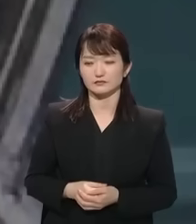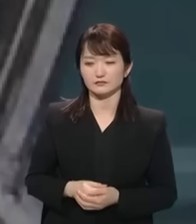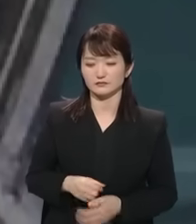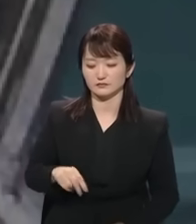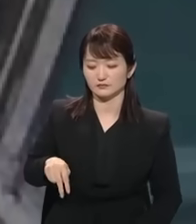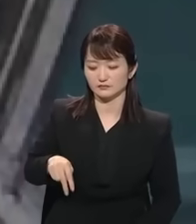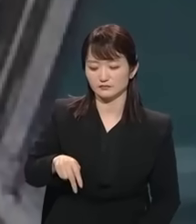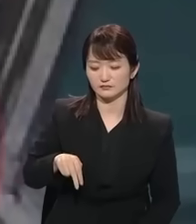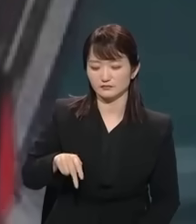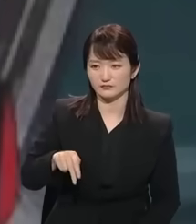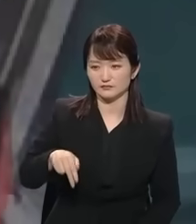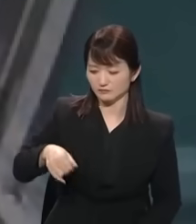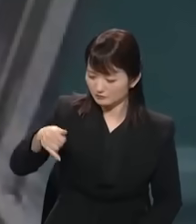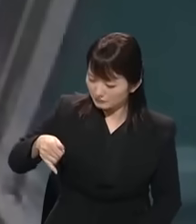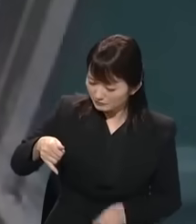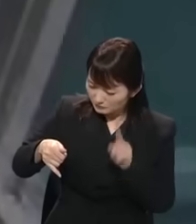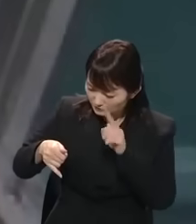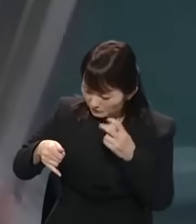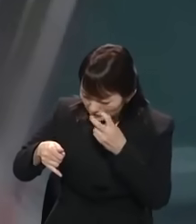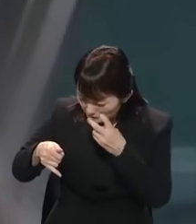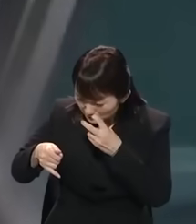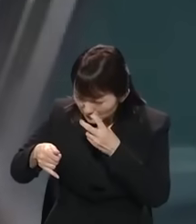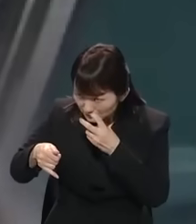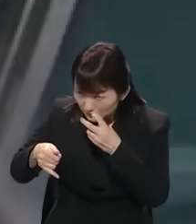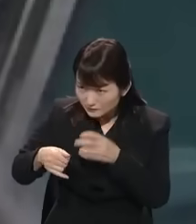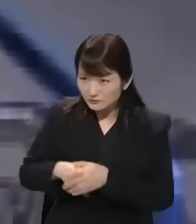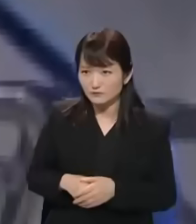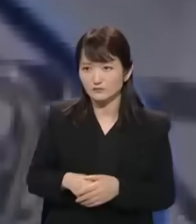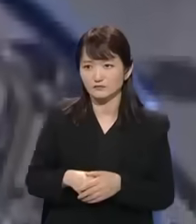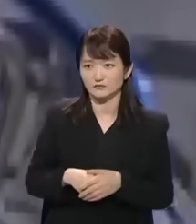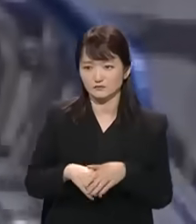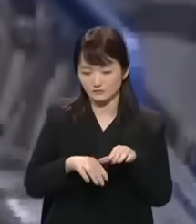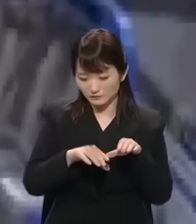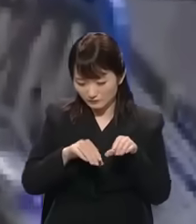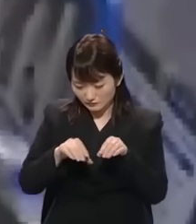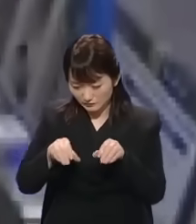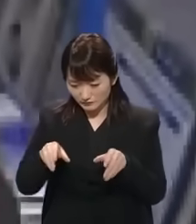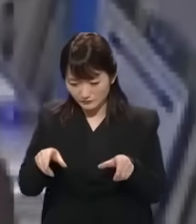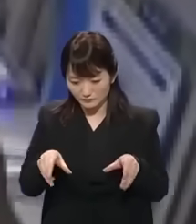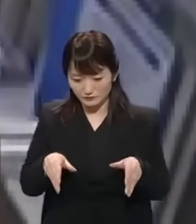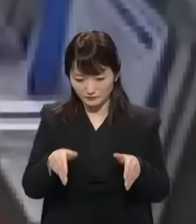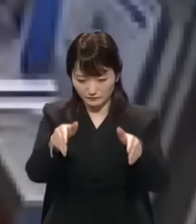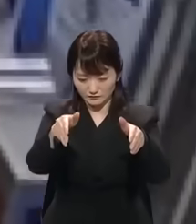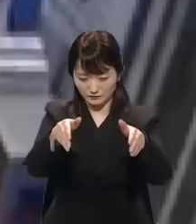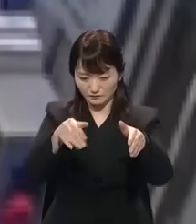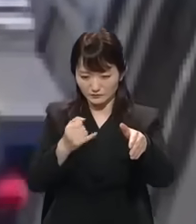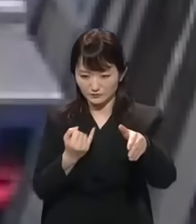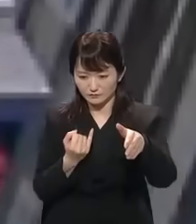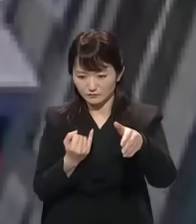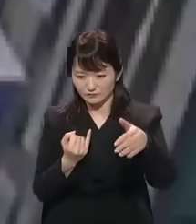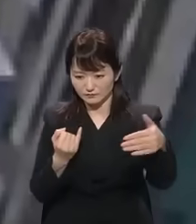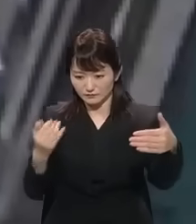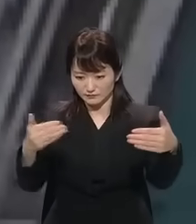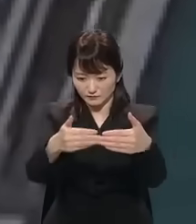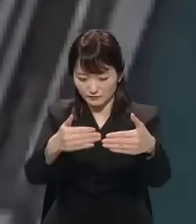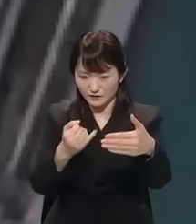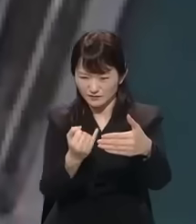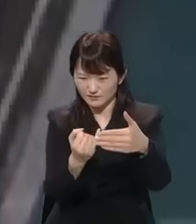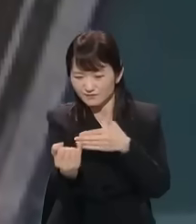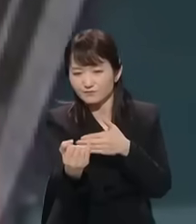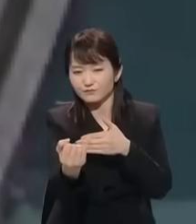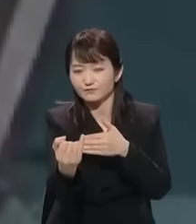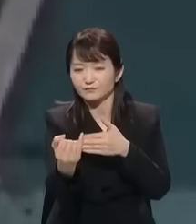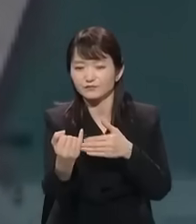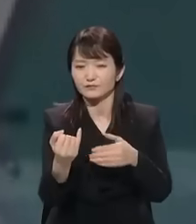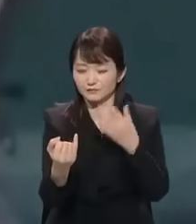뒤적뒤적 하면서 뭘 찾는 척하더니 저 스펀지 소재로 된 저 게이트를 그냥 힘으로 밀고 통과하는 모습입니다 저걸 실시간으로